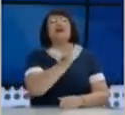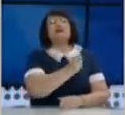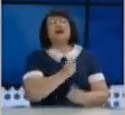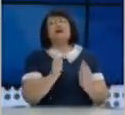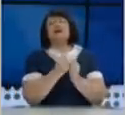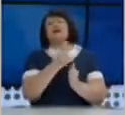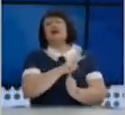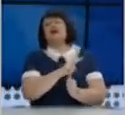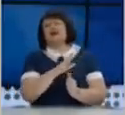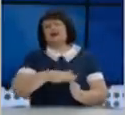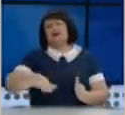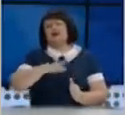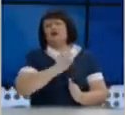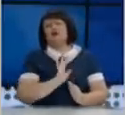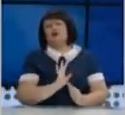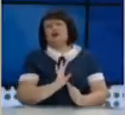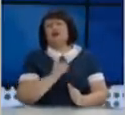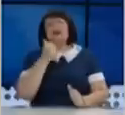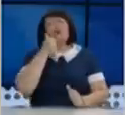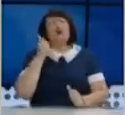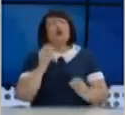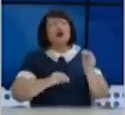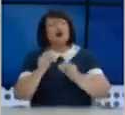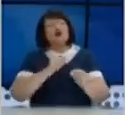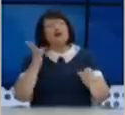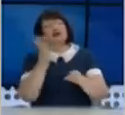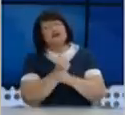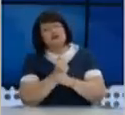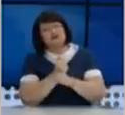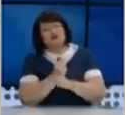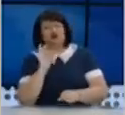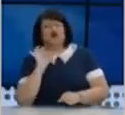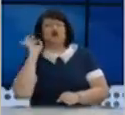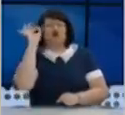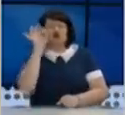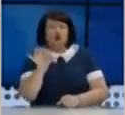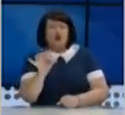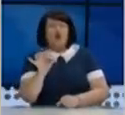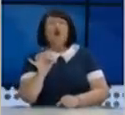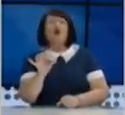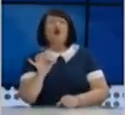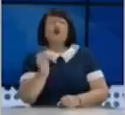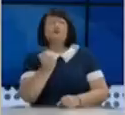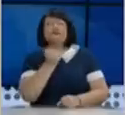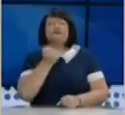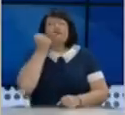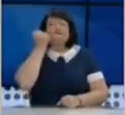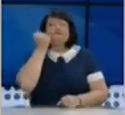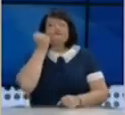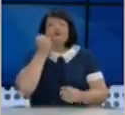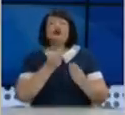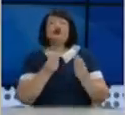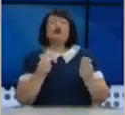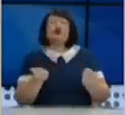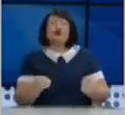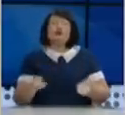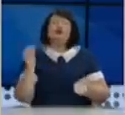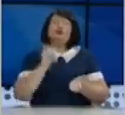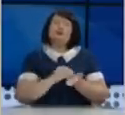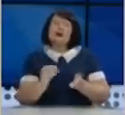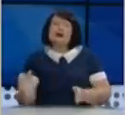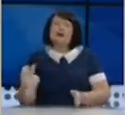χρήματα και μόνο για να κερδίσετε τις εκλογές και μάλιστα έχετε τόσο πολύ μετανιώσει από αυτή την πρακτική που επαναφέρατε